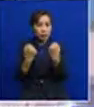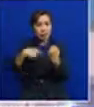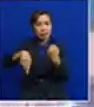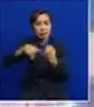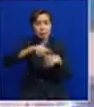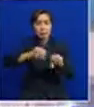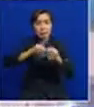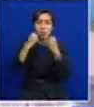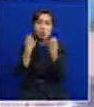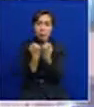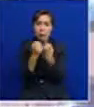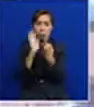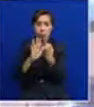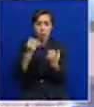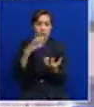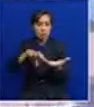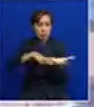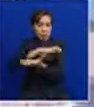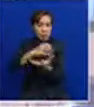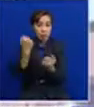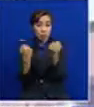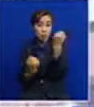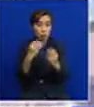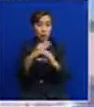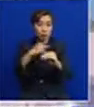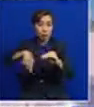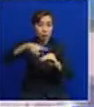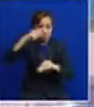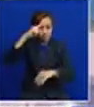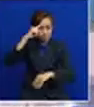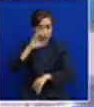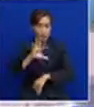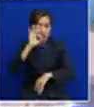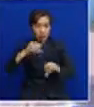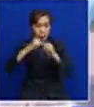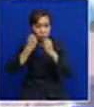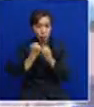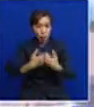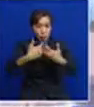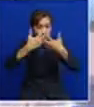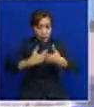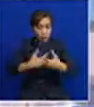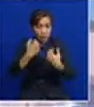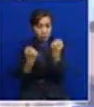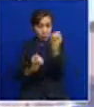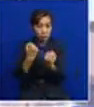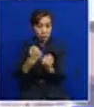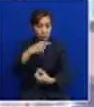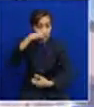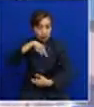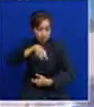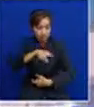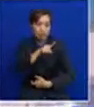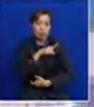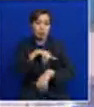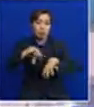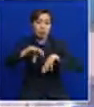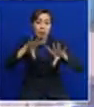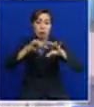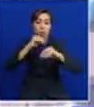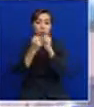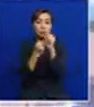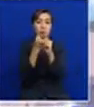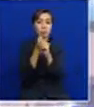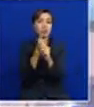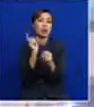สมาคมของผู้ผลิตยานยนต์ระดับโลกได้เลือกให้สมาคมอุตสาหกรรมยานยนต์ไทยเป็นเจ้าภาพจัดการประชุมประจำปี